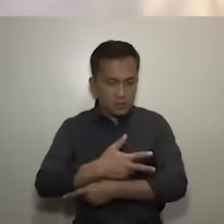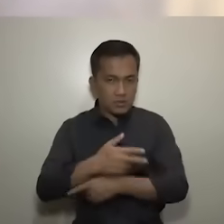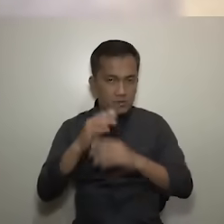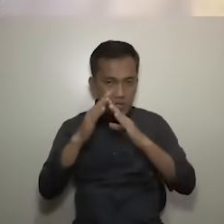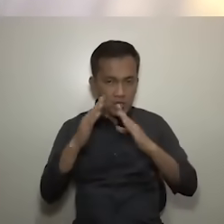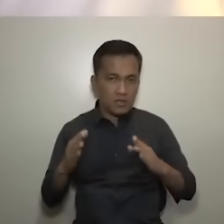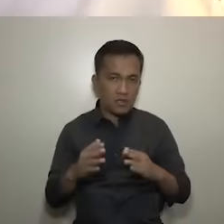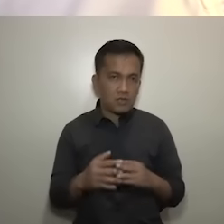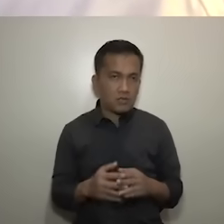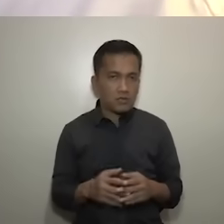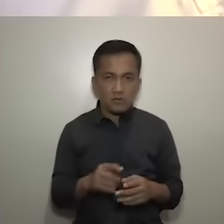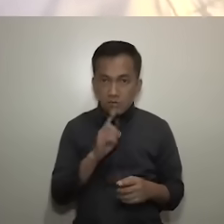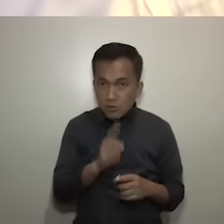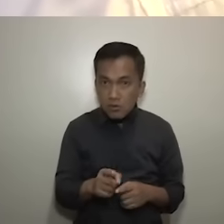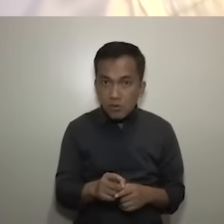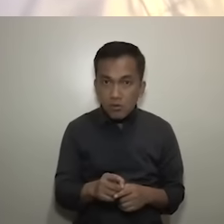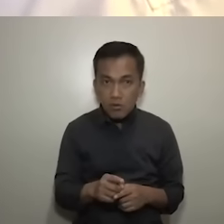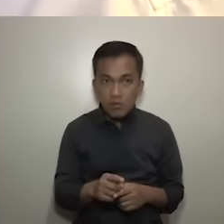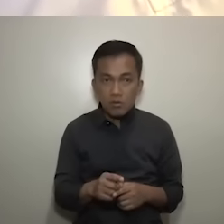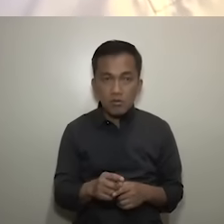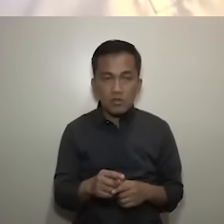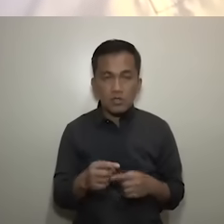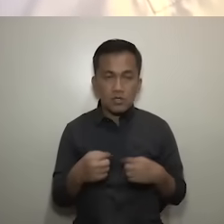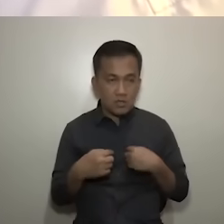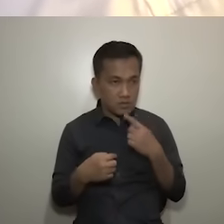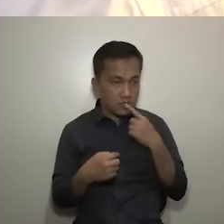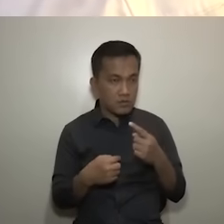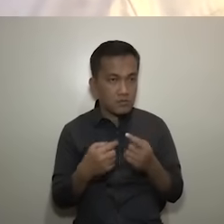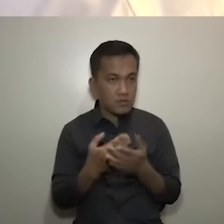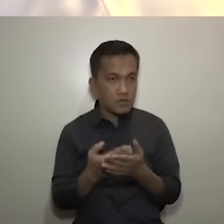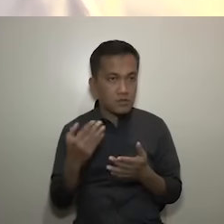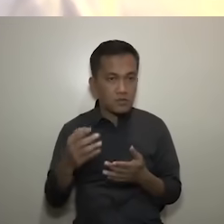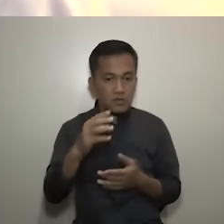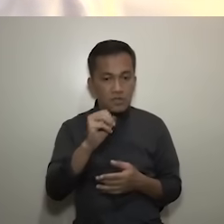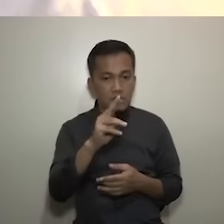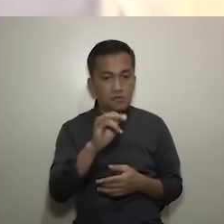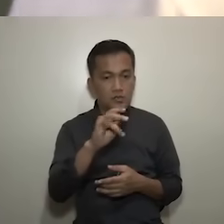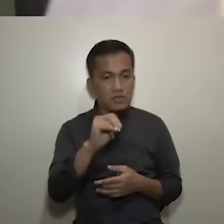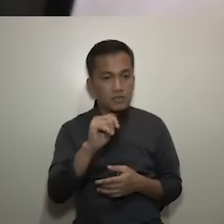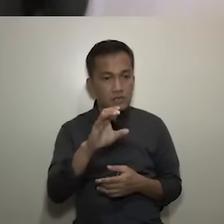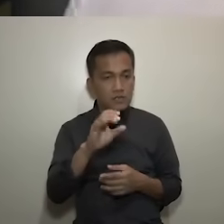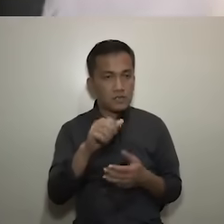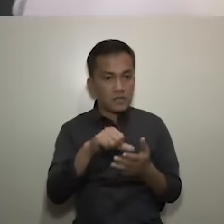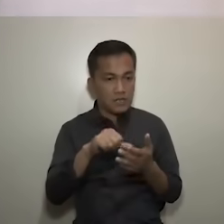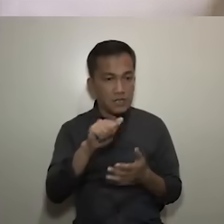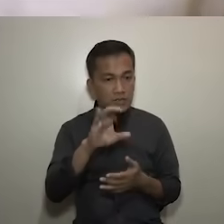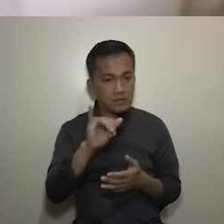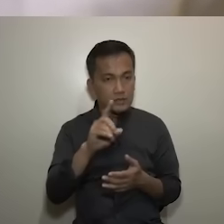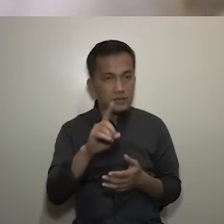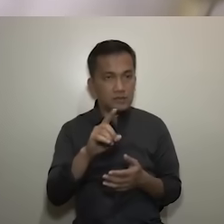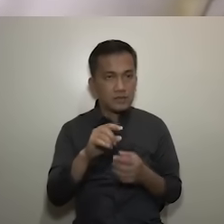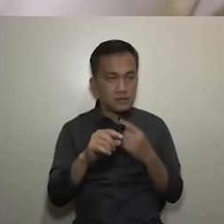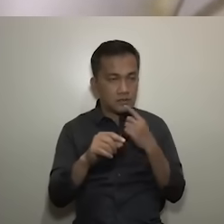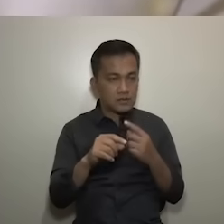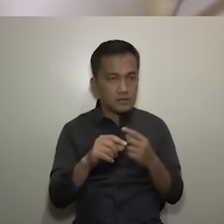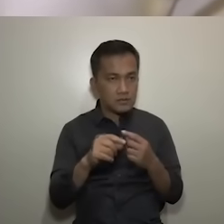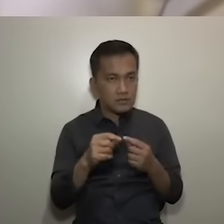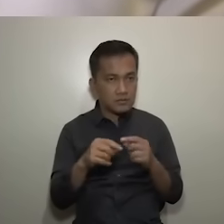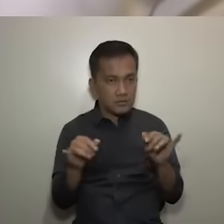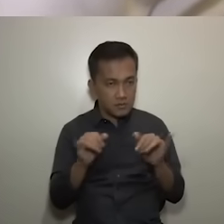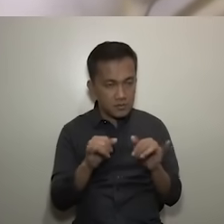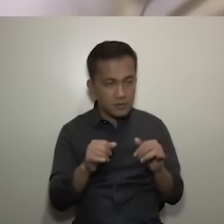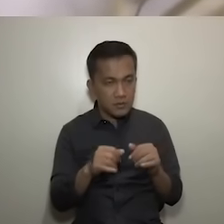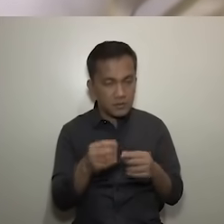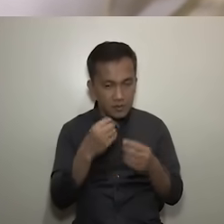po. Totoo? Yung po siya sabi ko, sir, na bumili po siya, sir, ng muriatic acid. Bumili pa ako ng muriatic. Bumili po siya muriatic. Tatlo